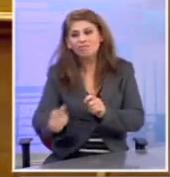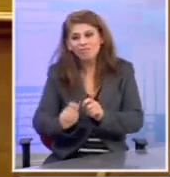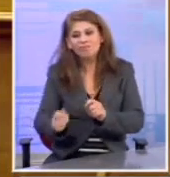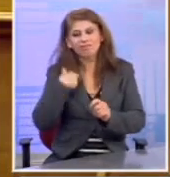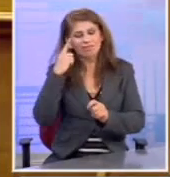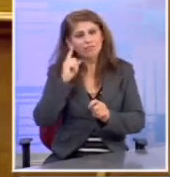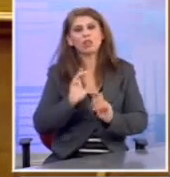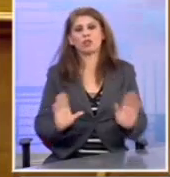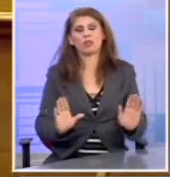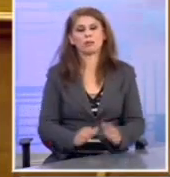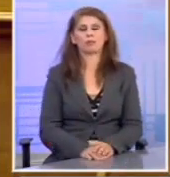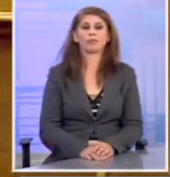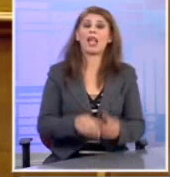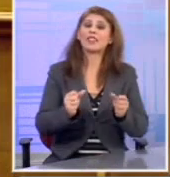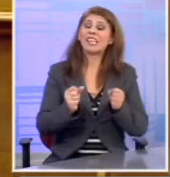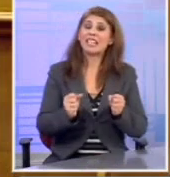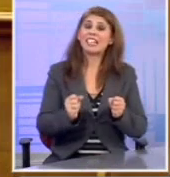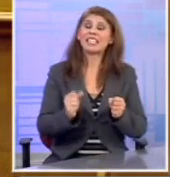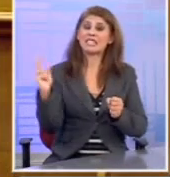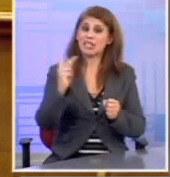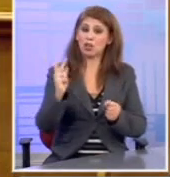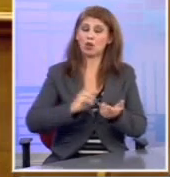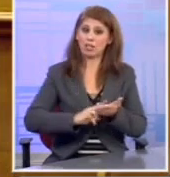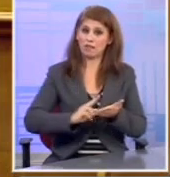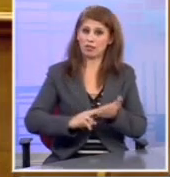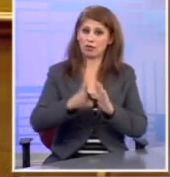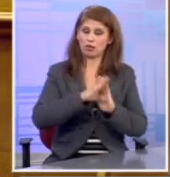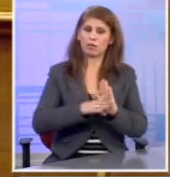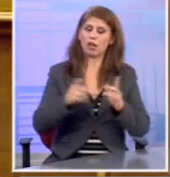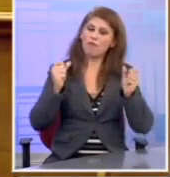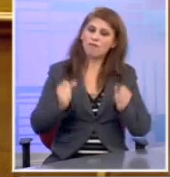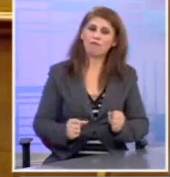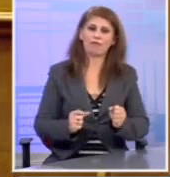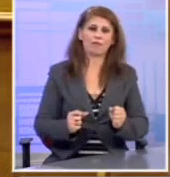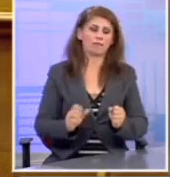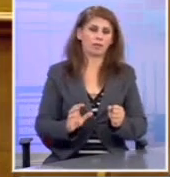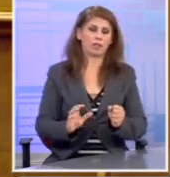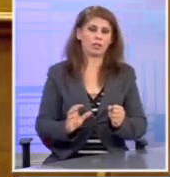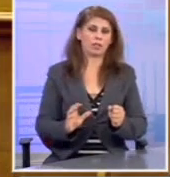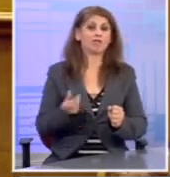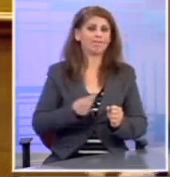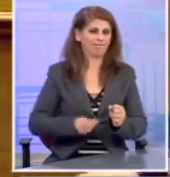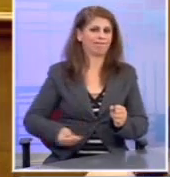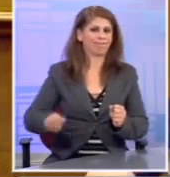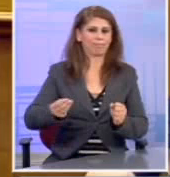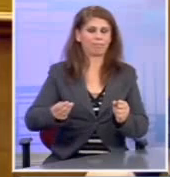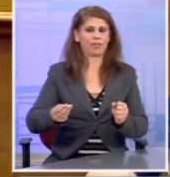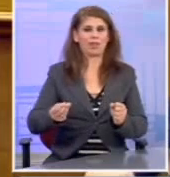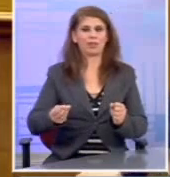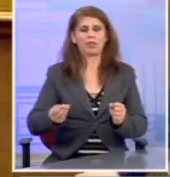Η κρίση του κοινωνικού ασφαλιστικού συστήματος ενός θεμελιακού κοινωνικού πυλώνα εντείνει τη σύγκριση των